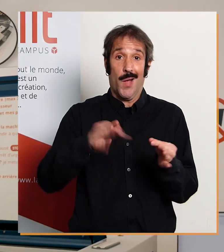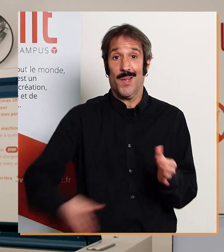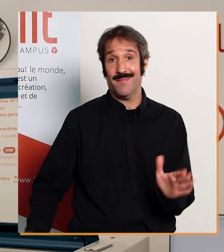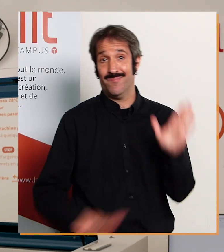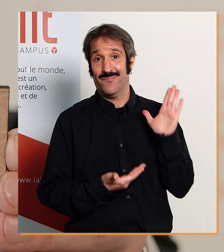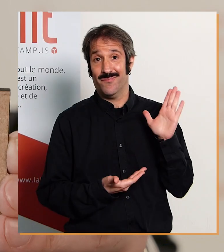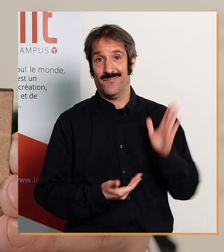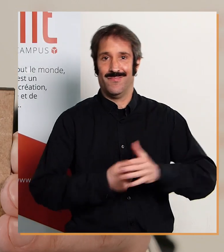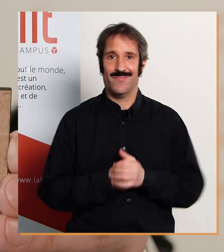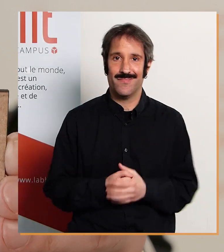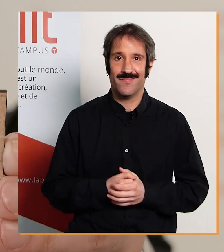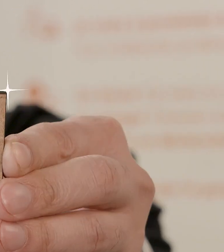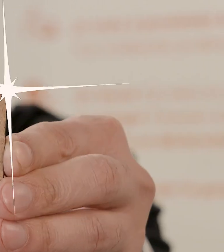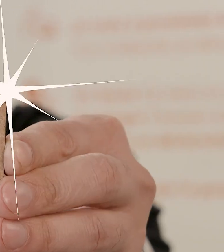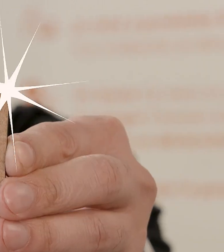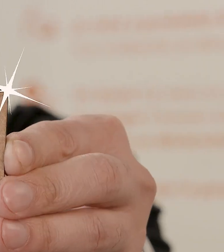Et voilà le résultat.